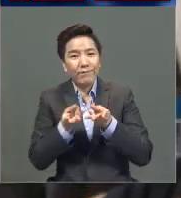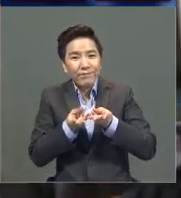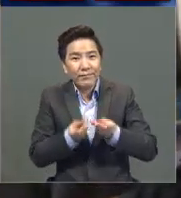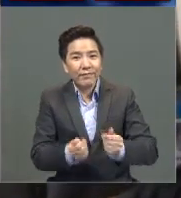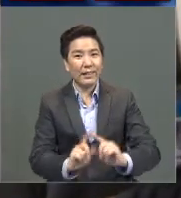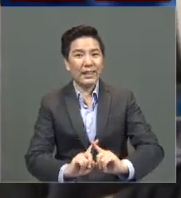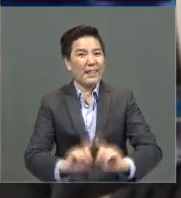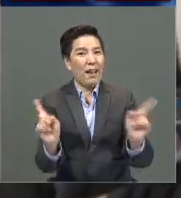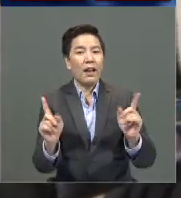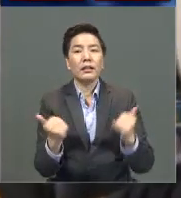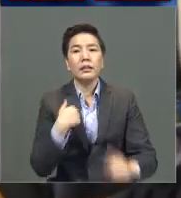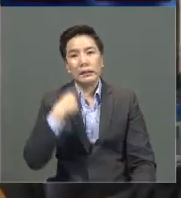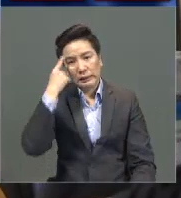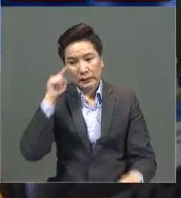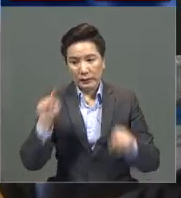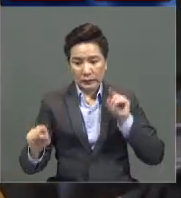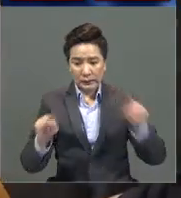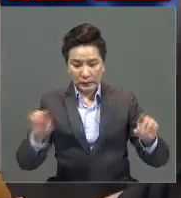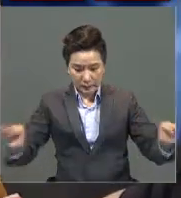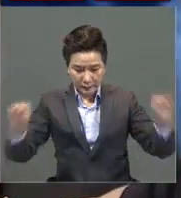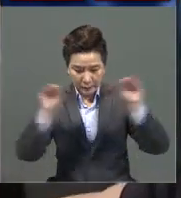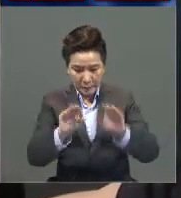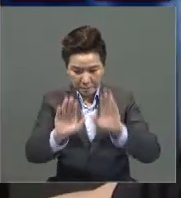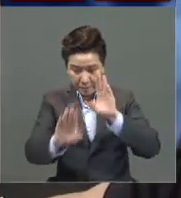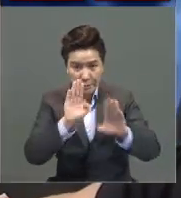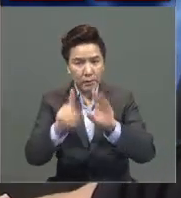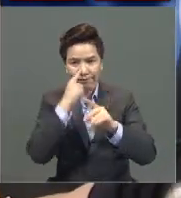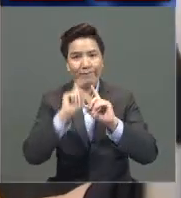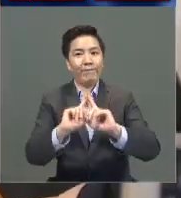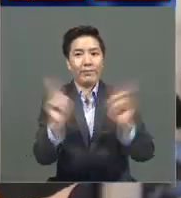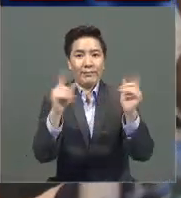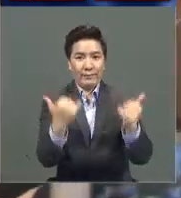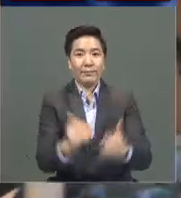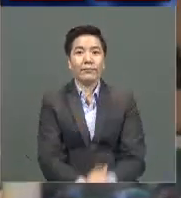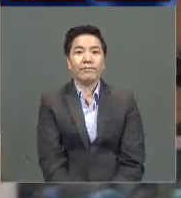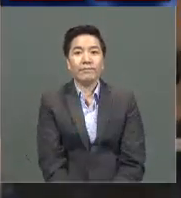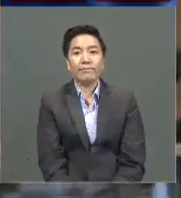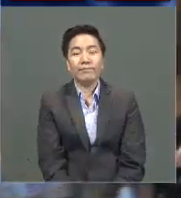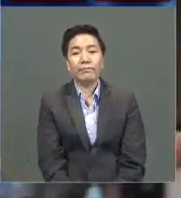เอียดท่านประธานชวนก็บอกว่าอย่านำ2กรณีเนี่ยมาเทียบเคียงกันอาจจะมีความแตกต่างกันนะครับ